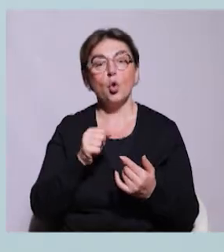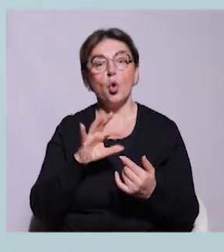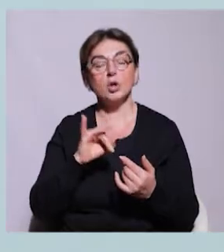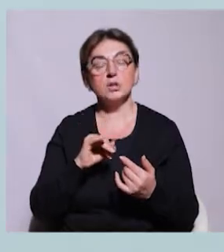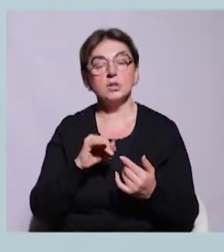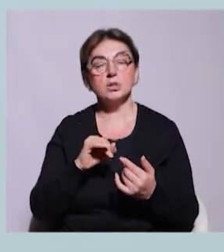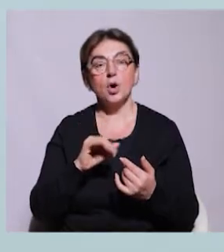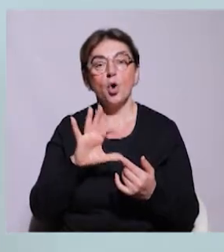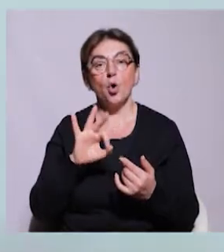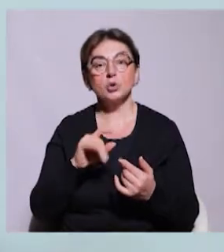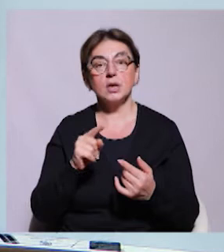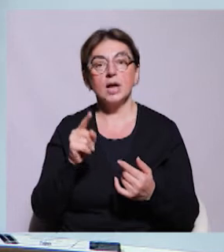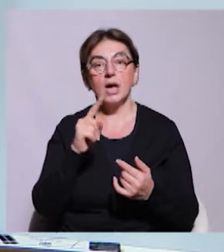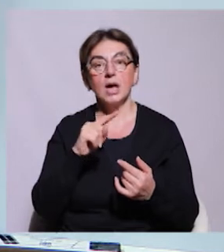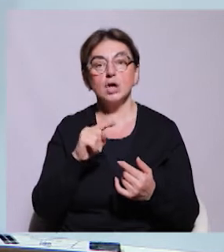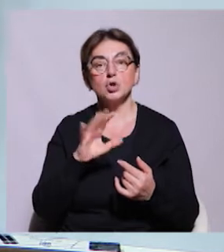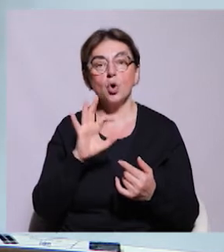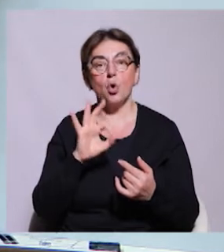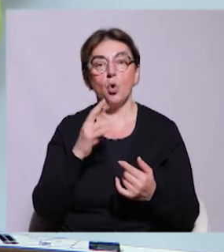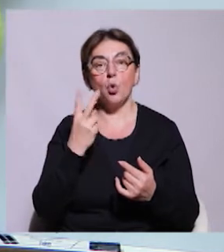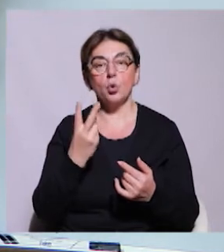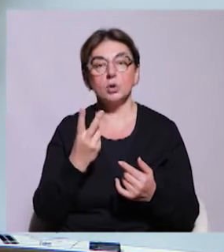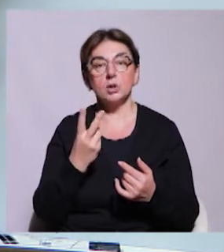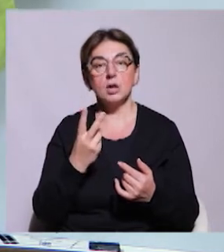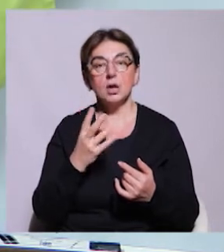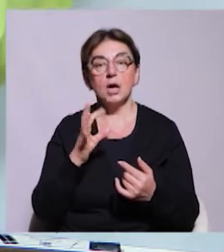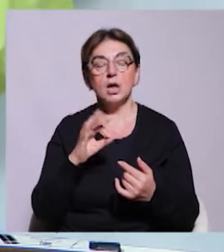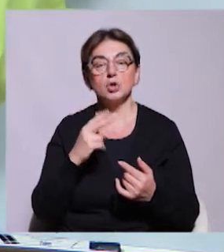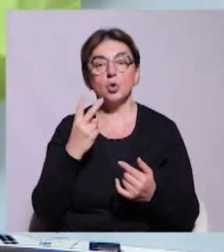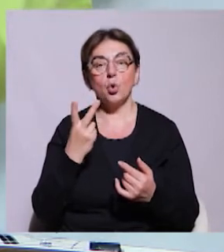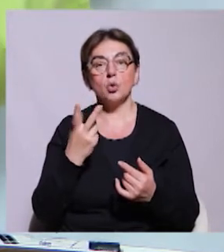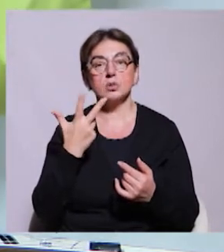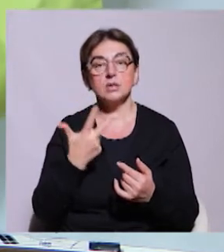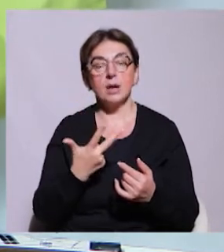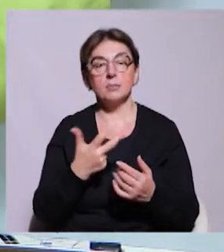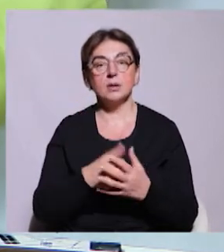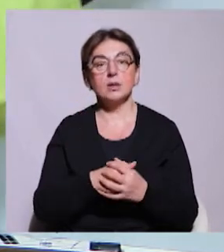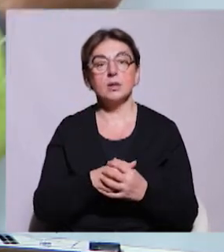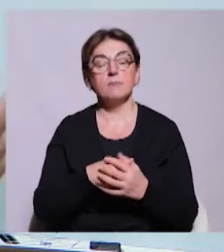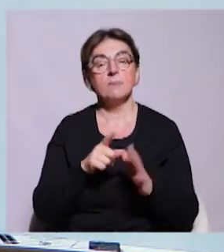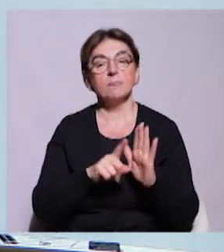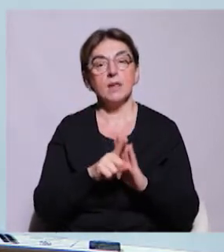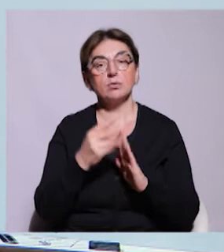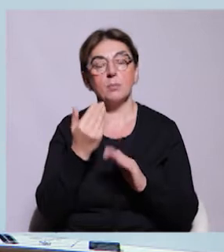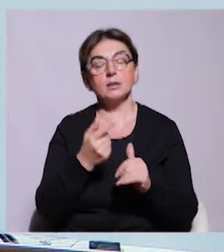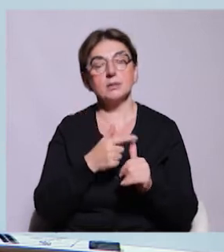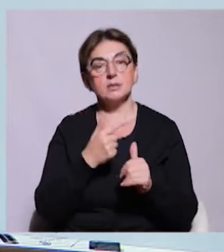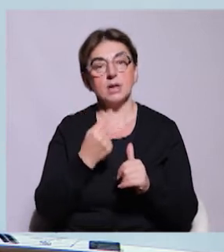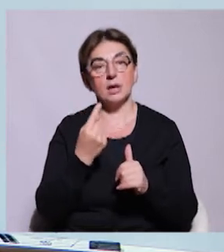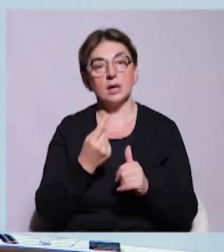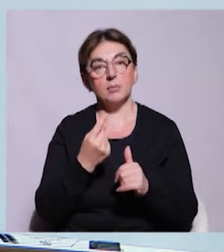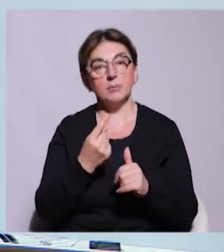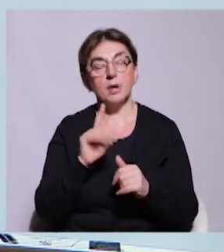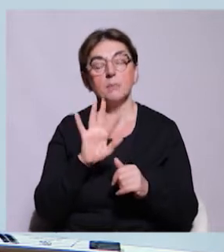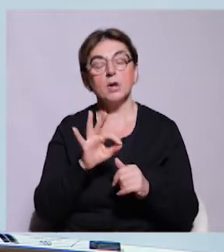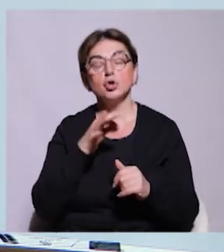განვიხილოთ. გოგირდის ოქსიდების წარმომადგენელია SO2 და SO3. მოდით დავიწყოთ მათი